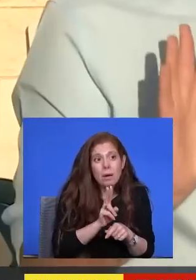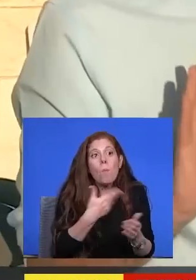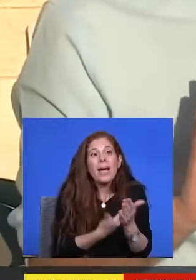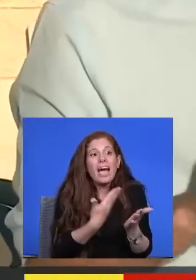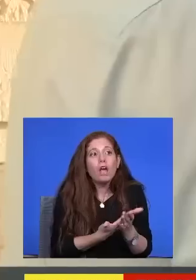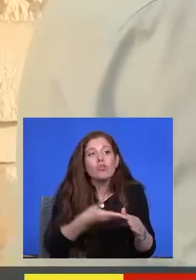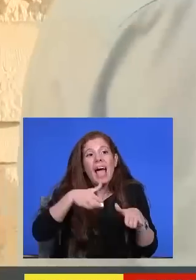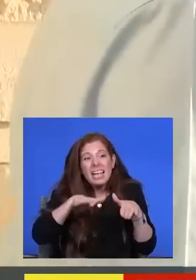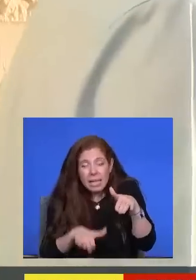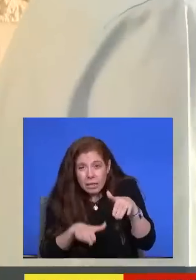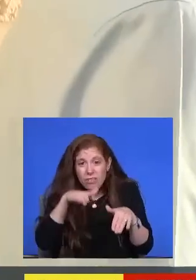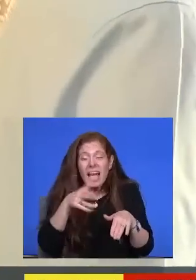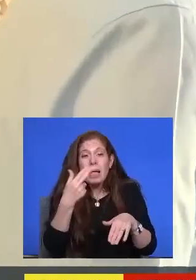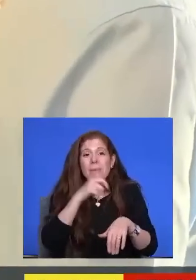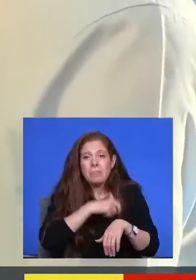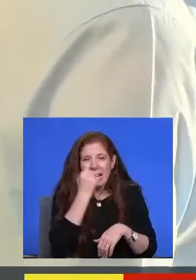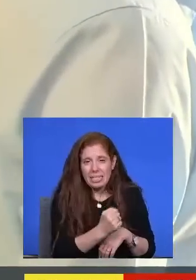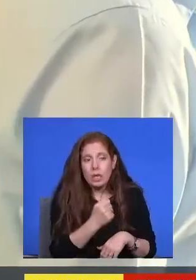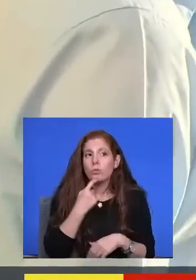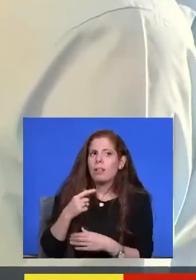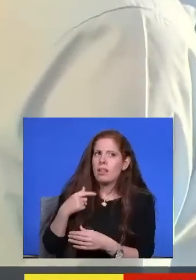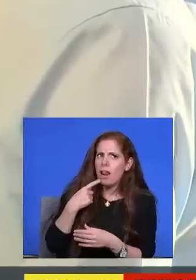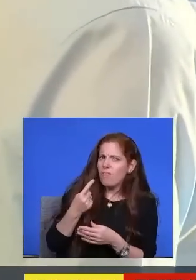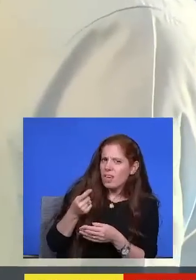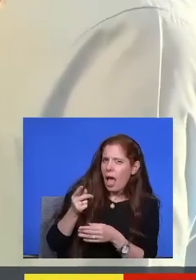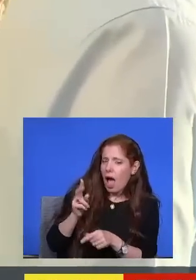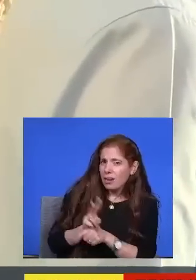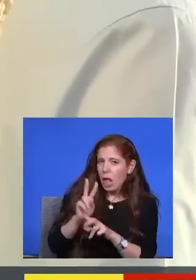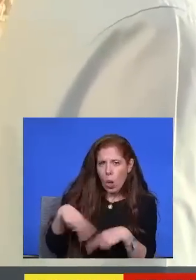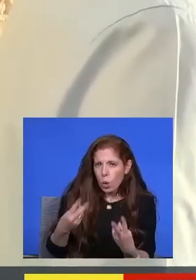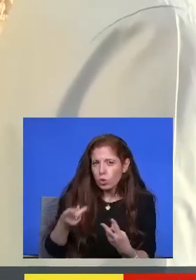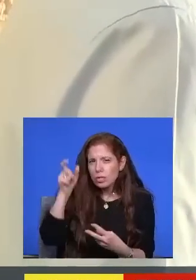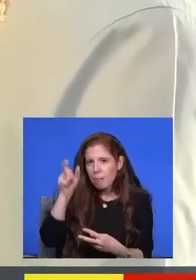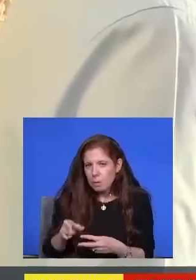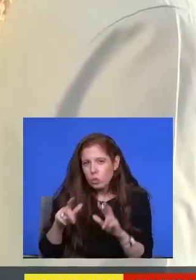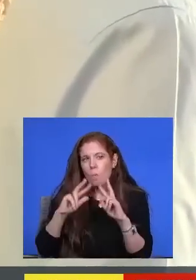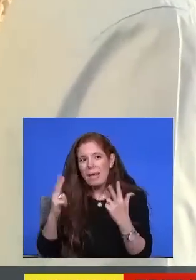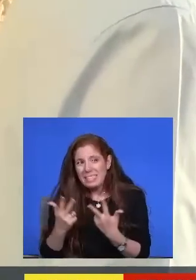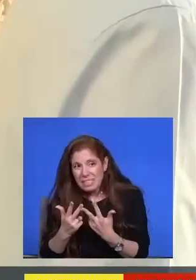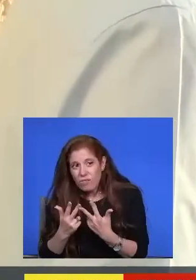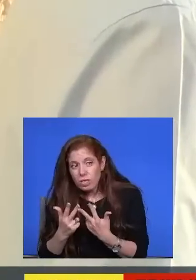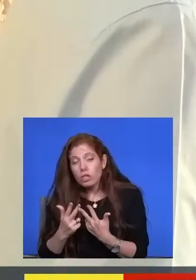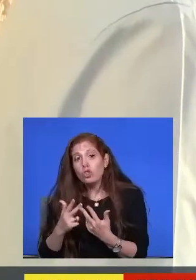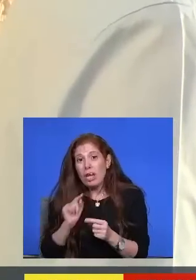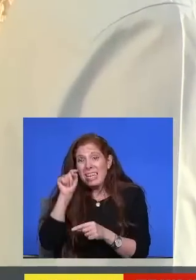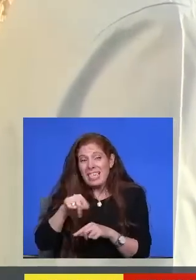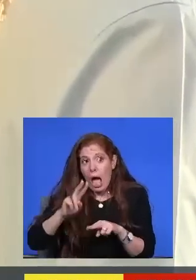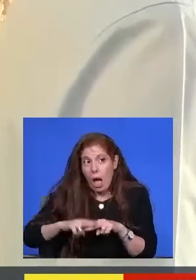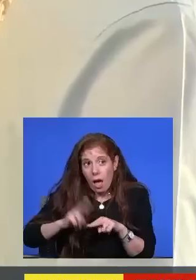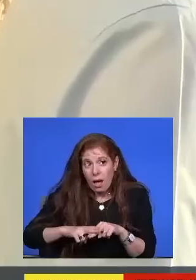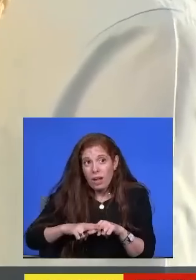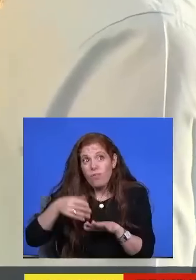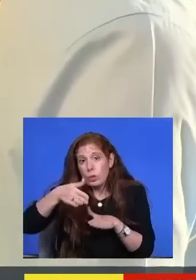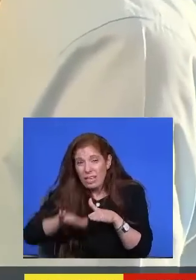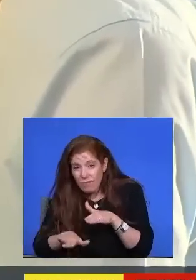ממש בזמן הרצח עצמו. כלומר, לפי ההגנה לא יכול להיות שמדובר במישהו מצוות החילוץ שהגיע אחר כך, וזאת עקבת הדם או עקבת